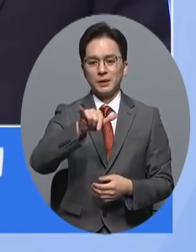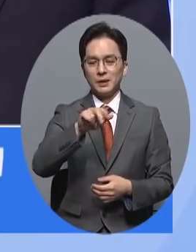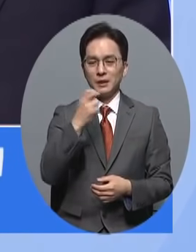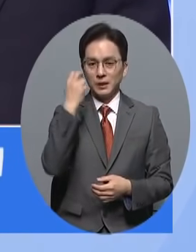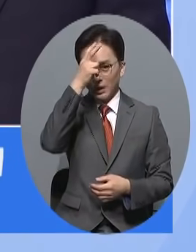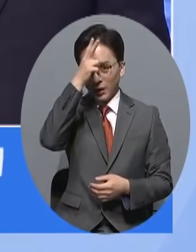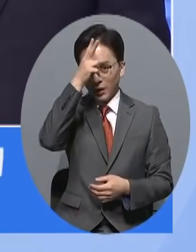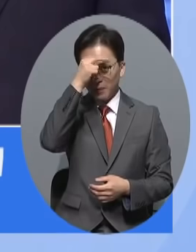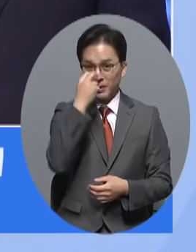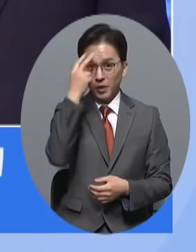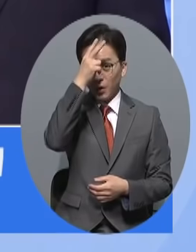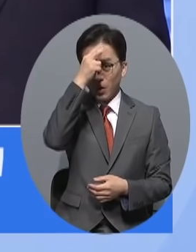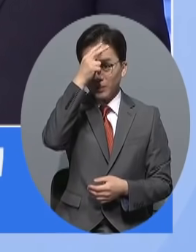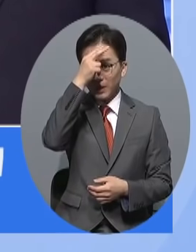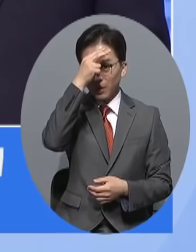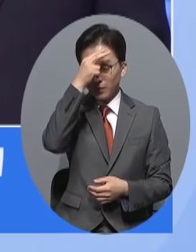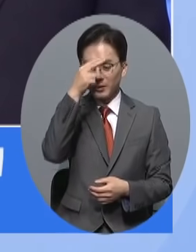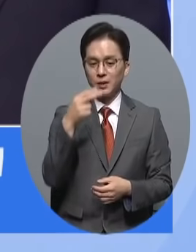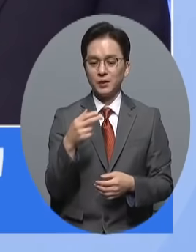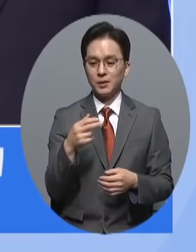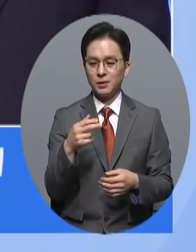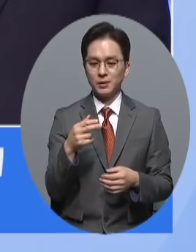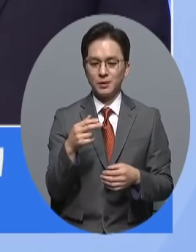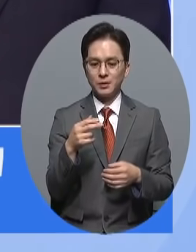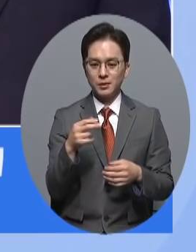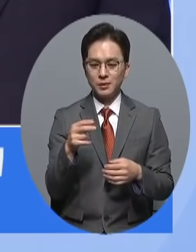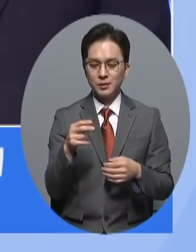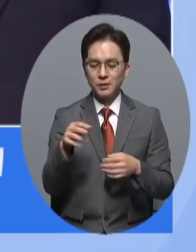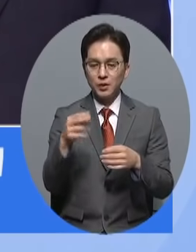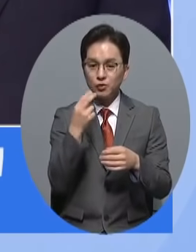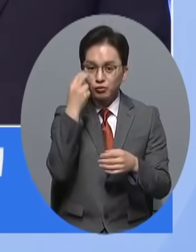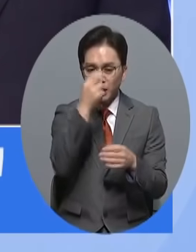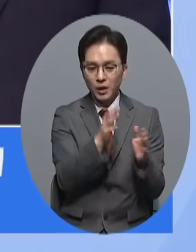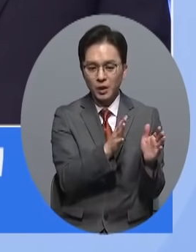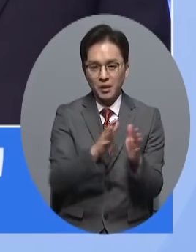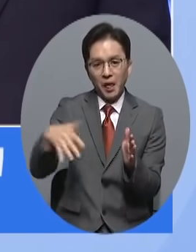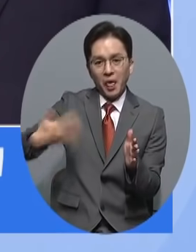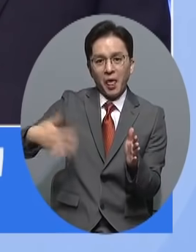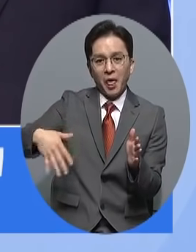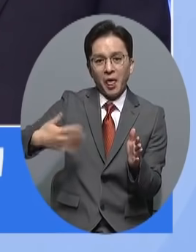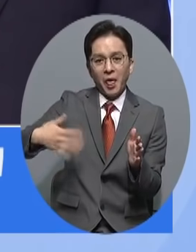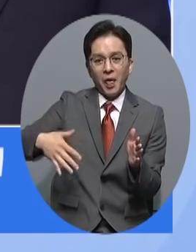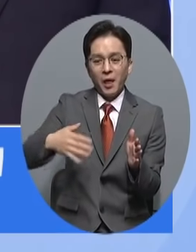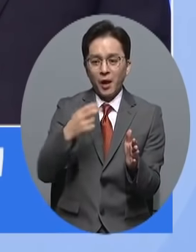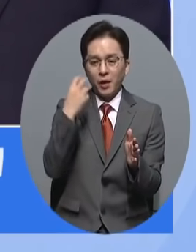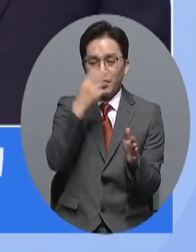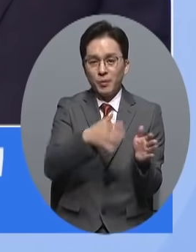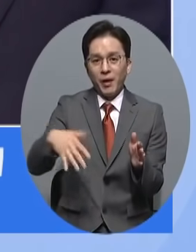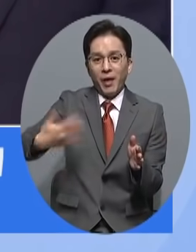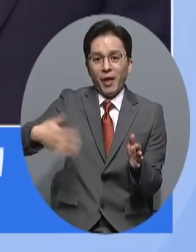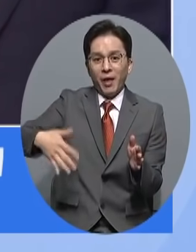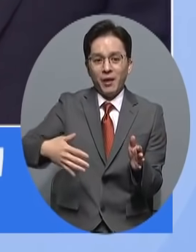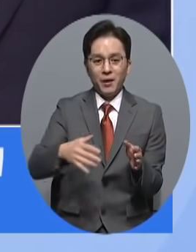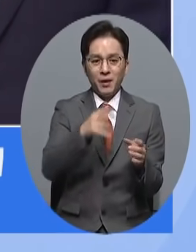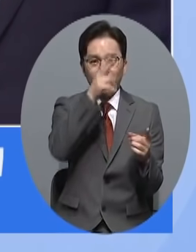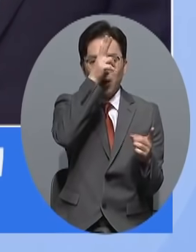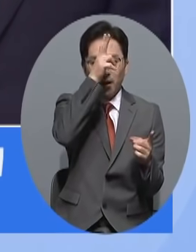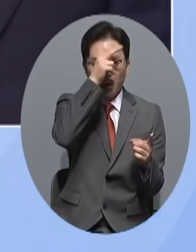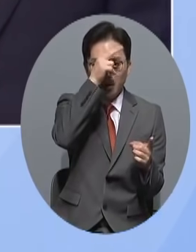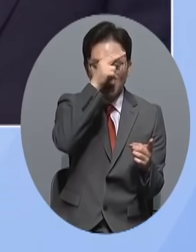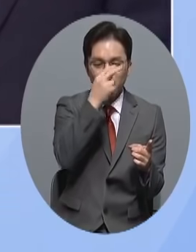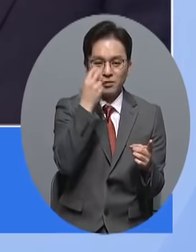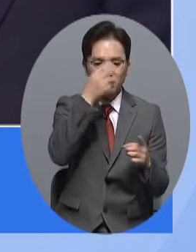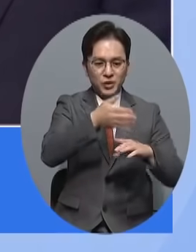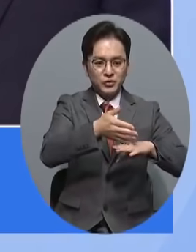대한 수사 준비가 안 돼 있다고 하니까 어저께 긴급히 뭐 수사팀 보강한다고 부랴부랴 하니까 저는 이낙연 후보의 지적이 맞다고 생각합니다. 지금 이렇게